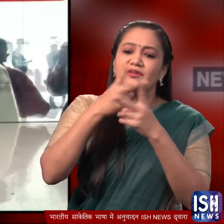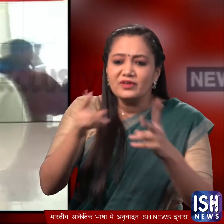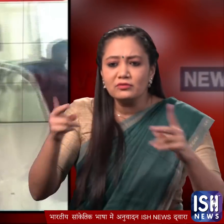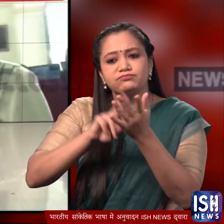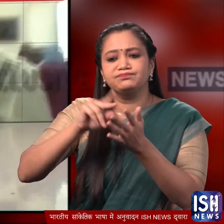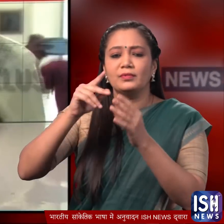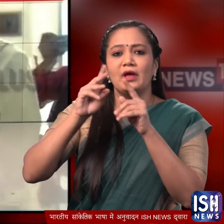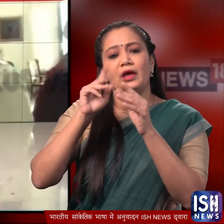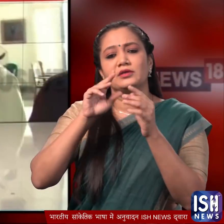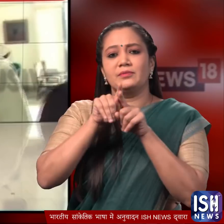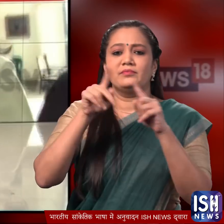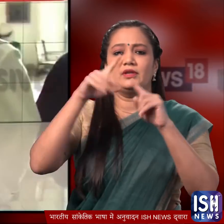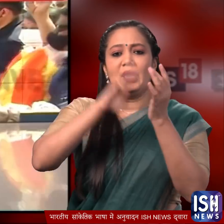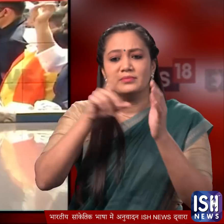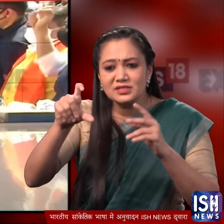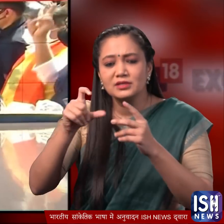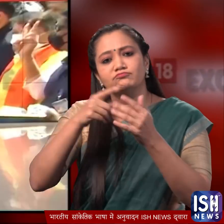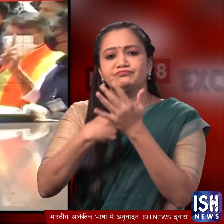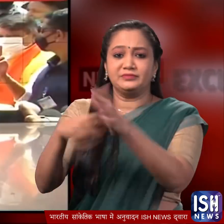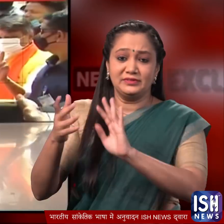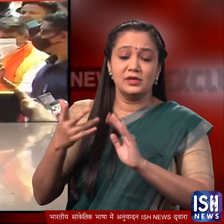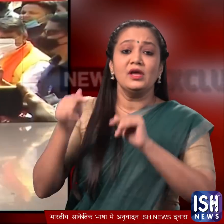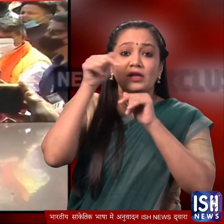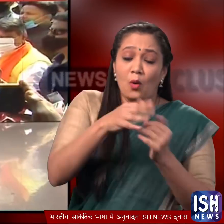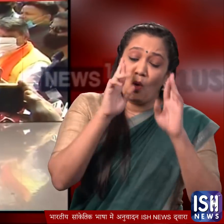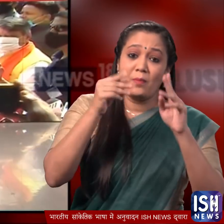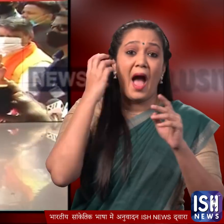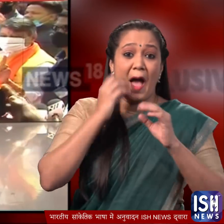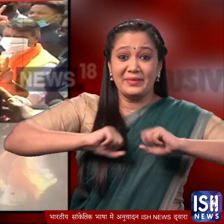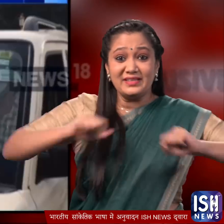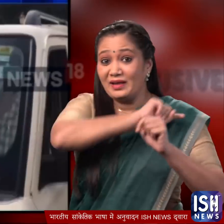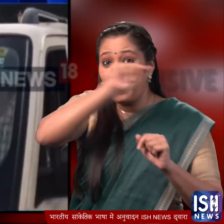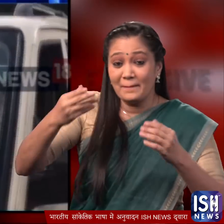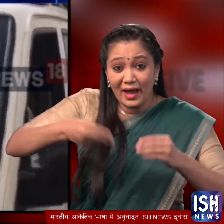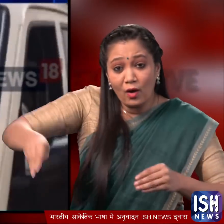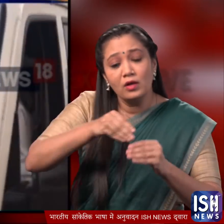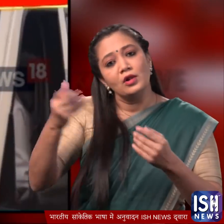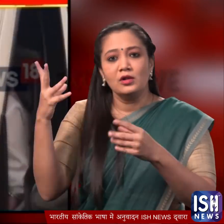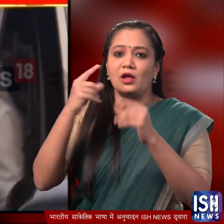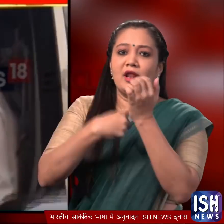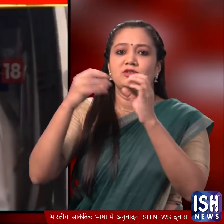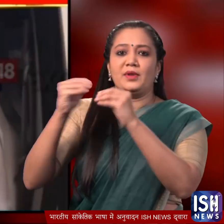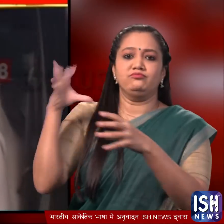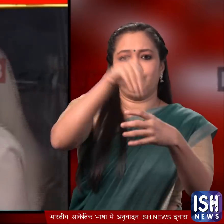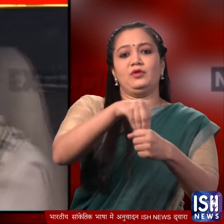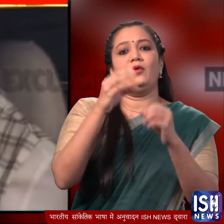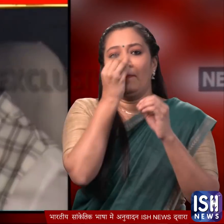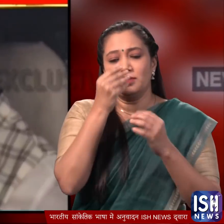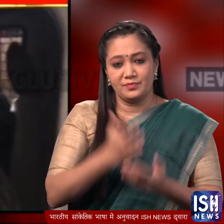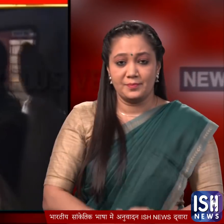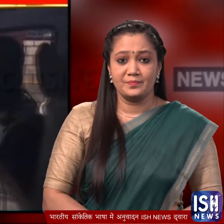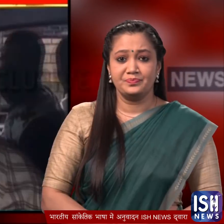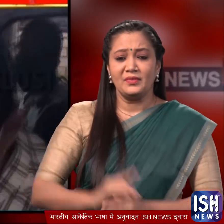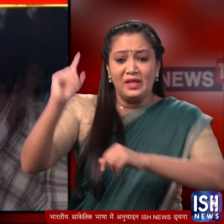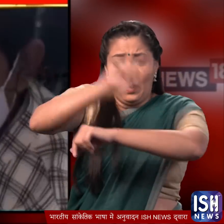ने जोर पकड़ लिया कि राजीव बनर्जी अमित शाह के दौरे पर बीजेपी में शामिल हो सकते हैं। क्योंकि उनके बंगाल आने से एक दिन पहले राजीव बनर्जी